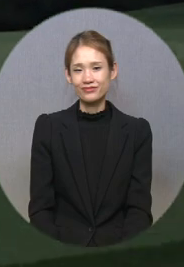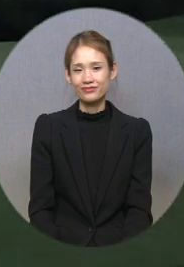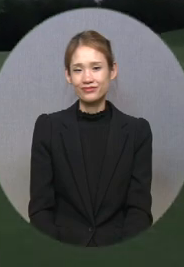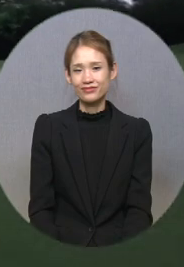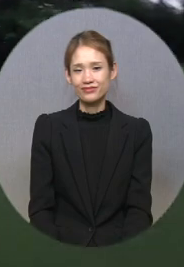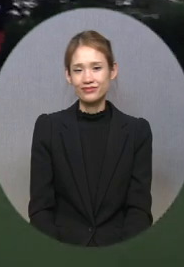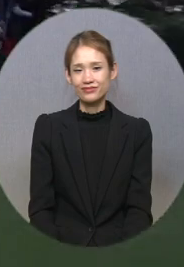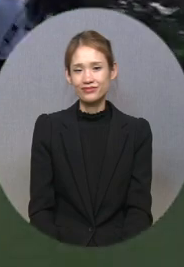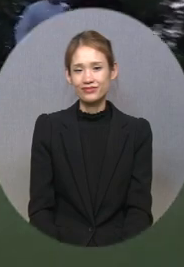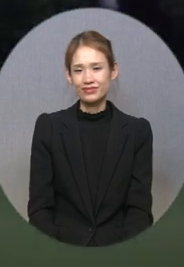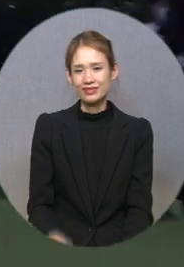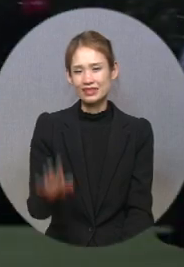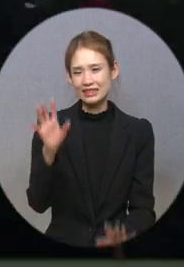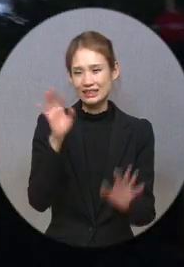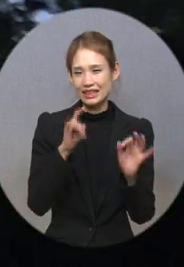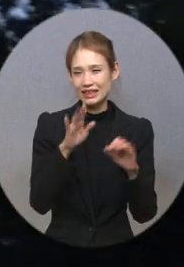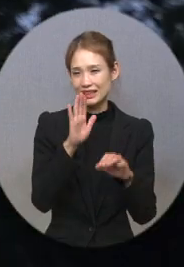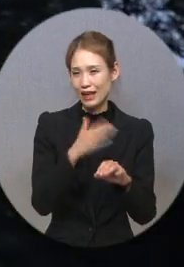잘못 쳤다.